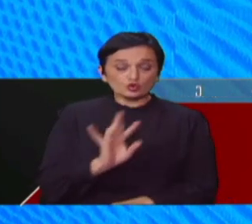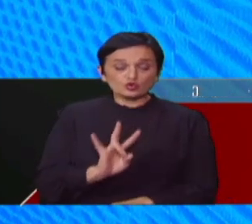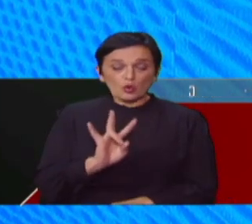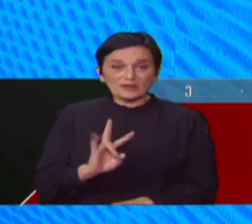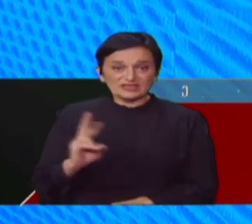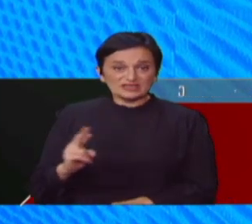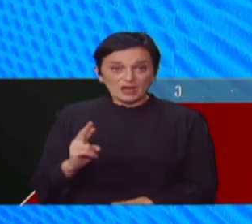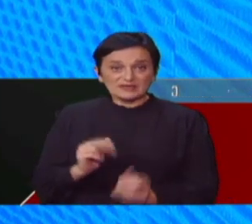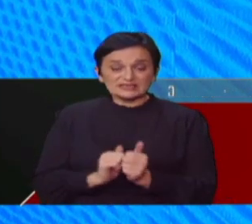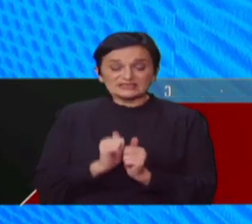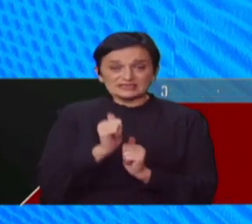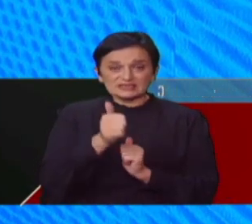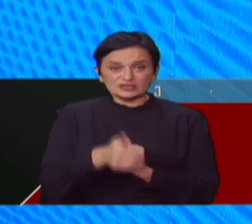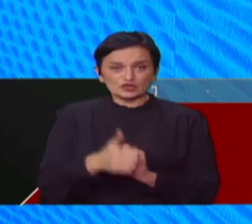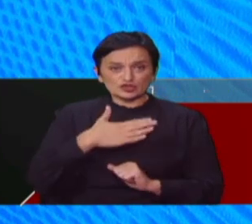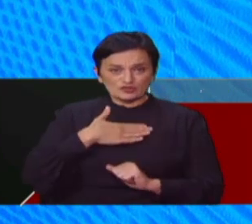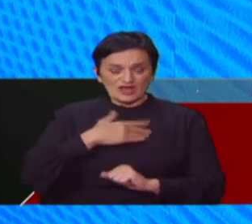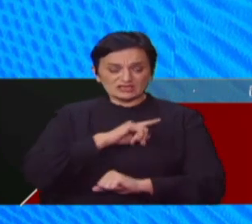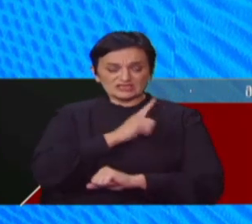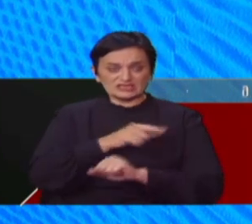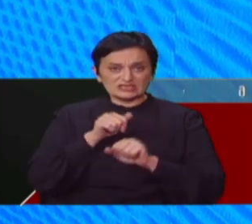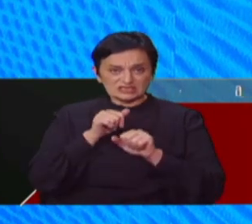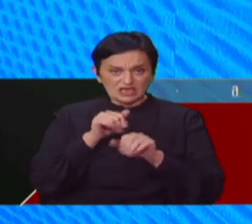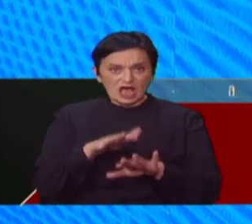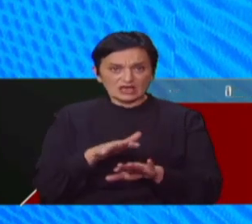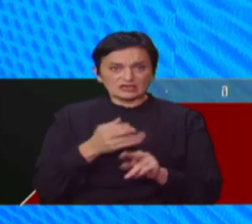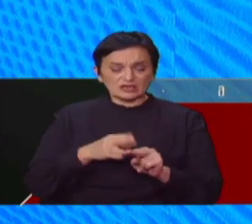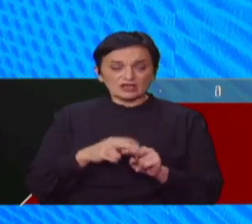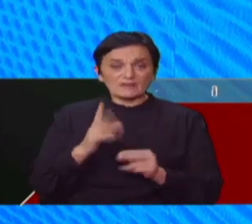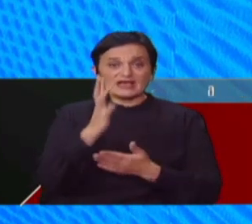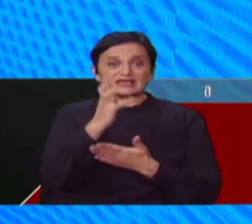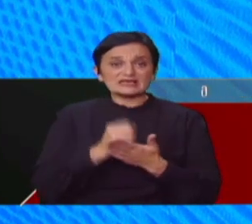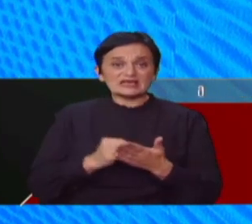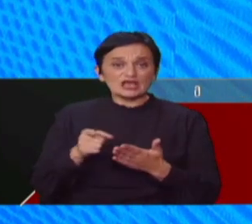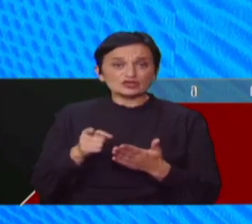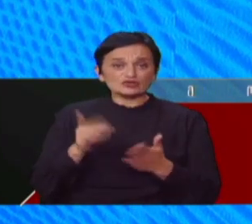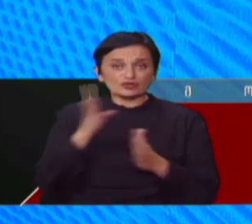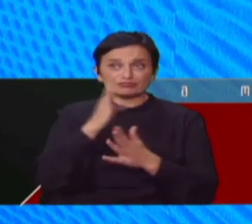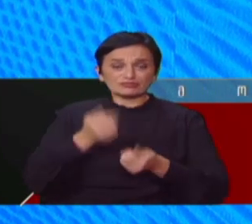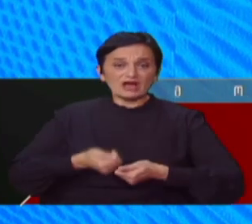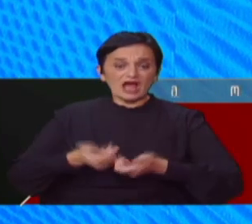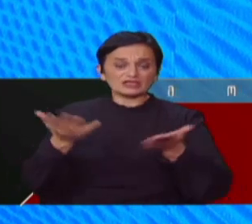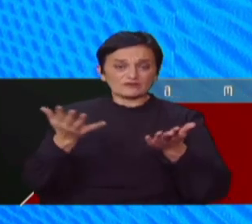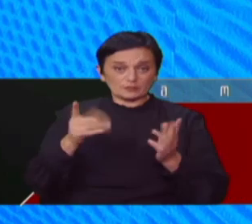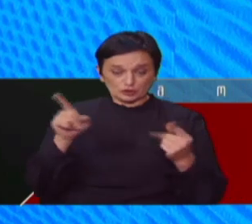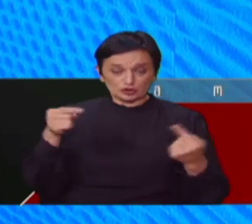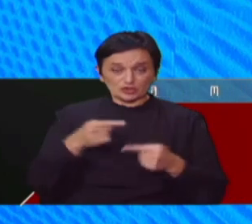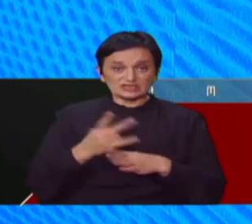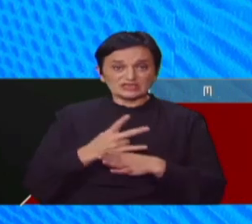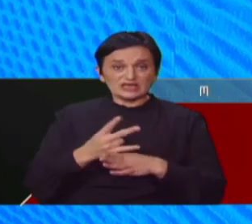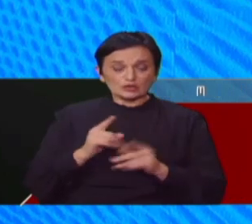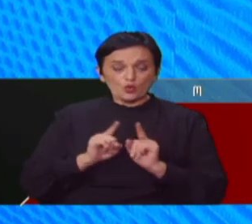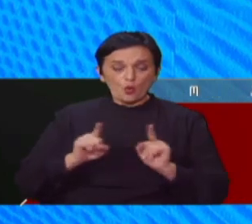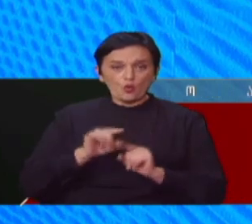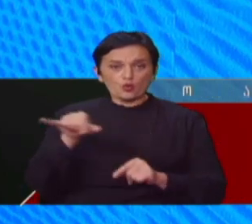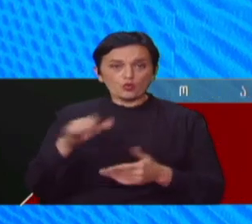тумца, цинасар, чуэни цалец хмойвит мачорис, молуцият мат, ам ресурсы бис ганиевеба, шесабамисад, радикалур опозициас,